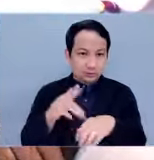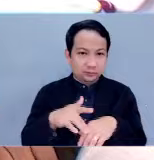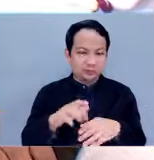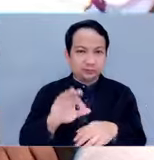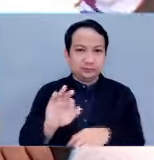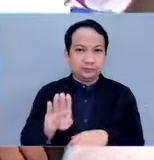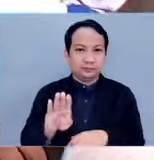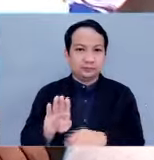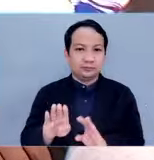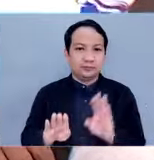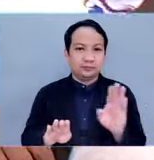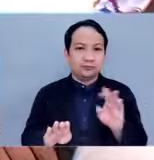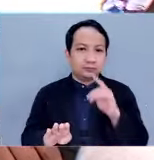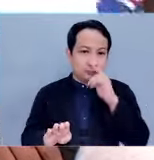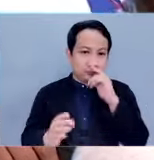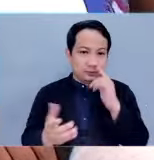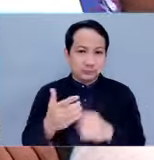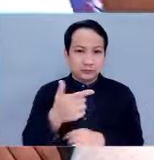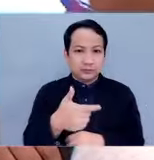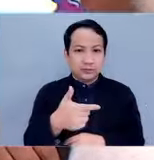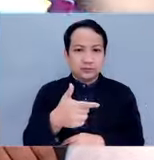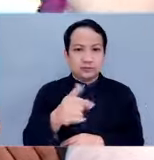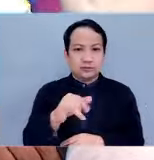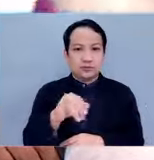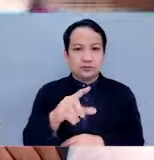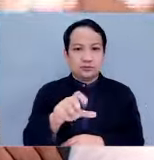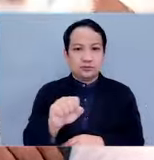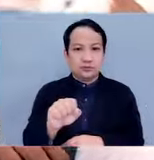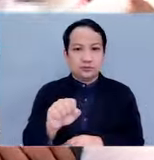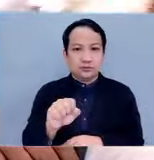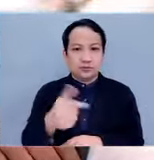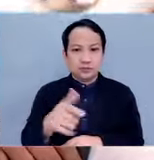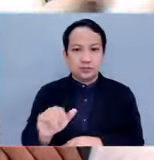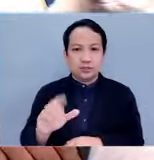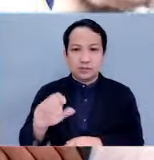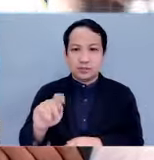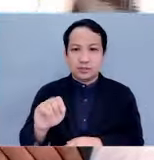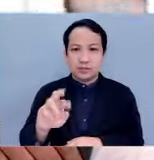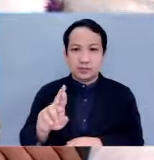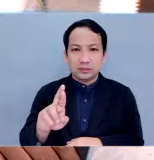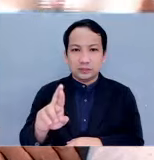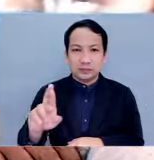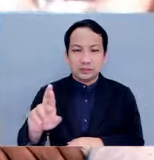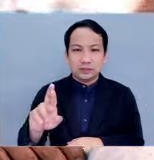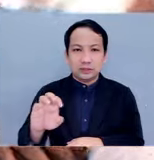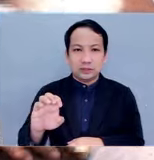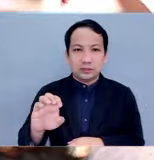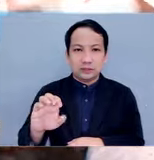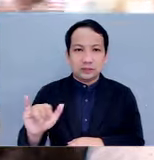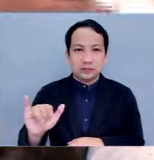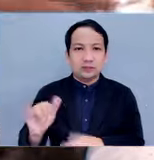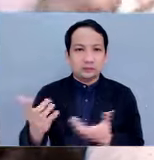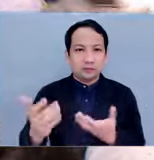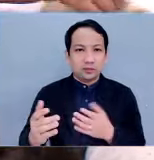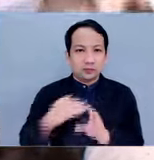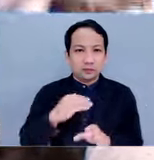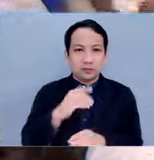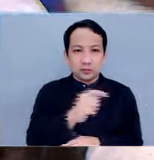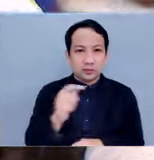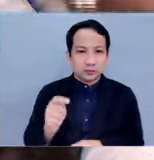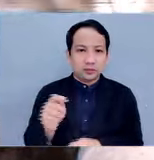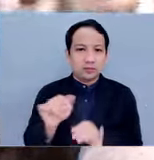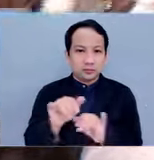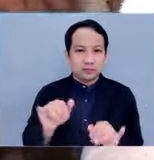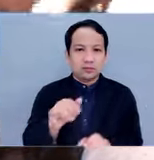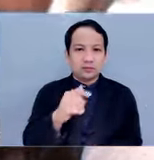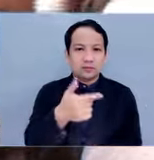Facebook at Gucciology Cattery. Okay. And then you can message us also sa TikTok, Gucciology Cattery